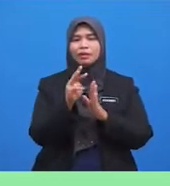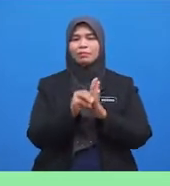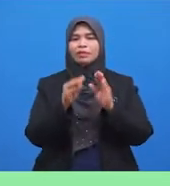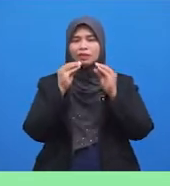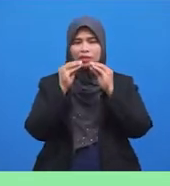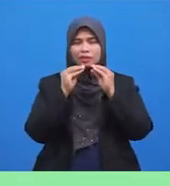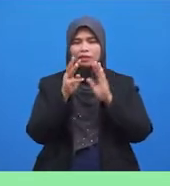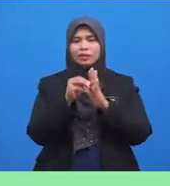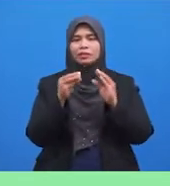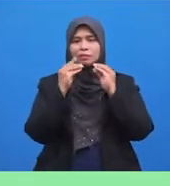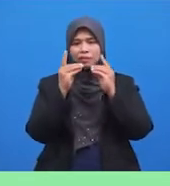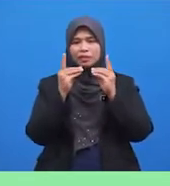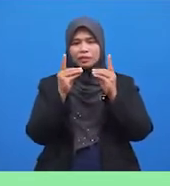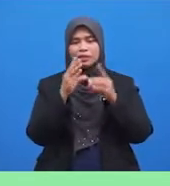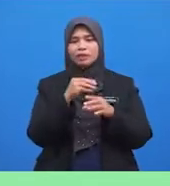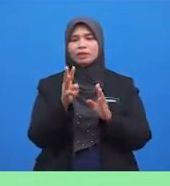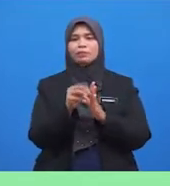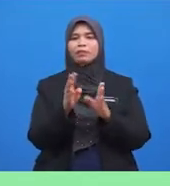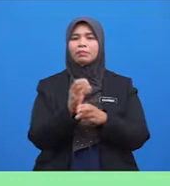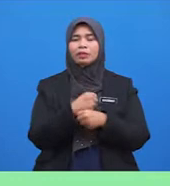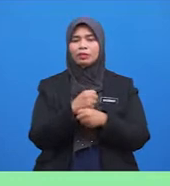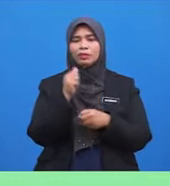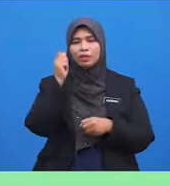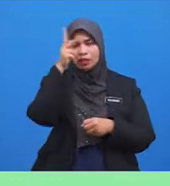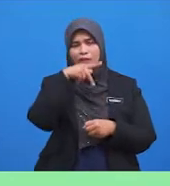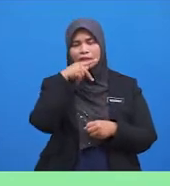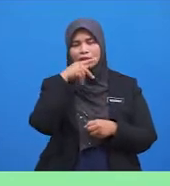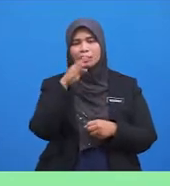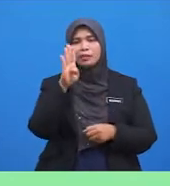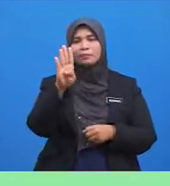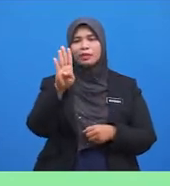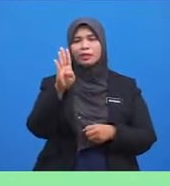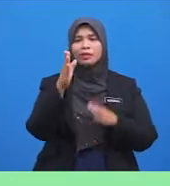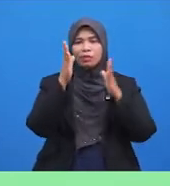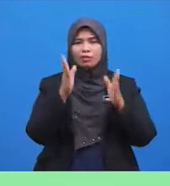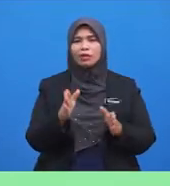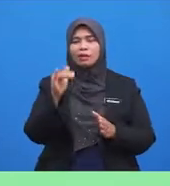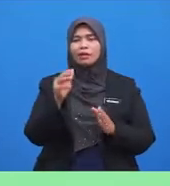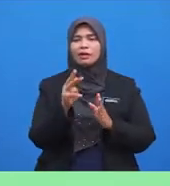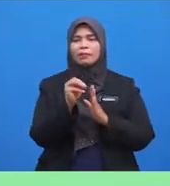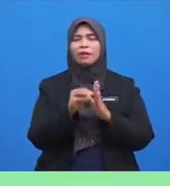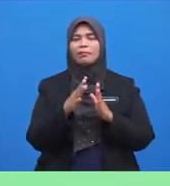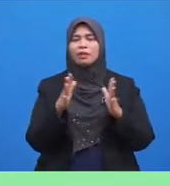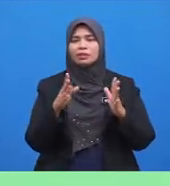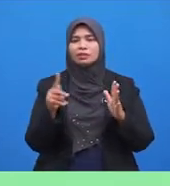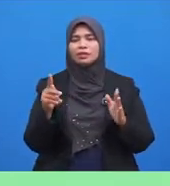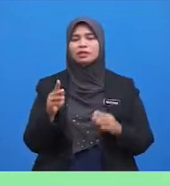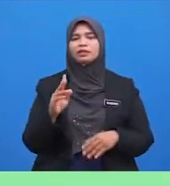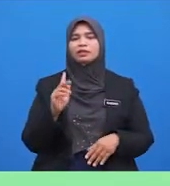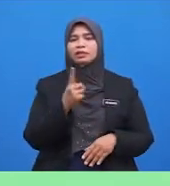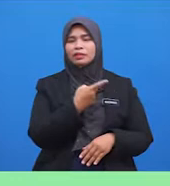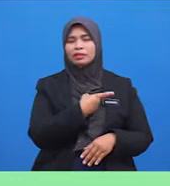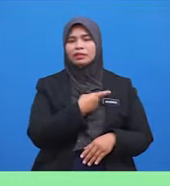mengajar, mendidik dan membentuk akhlak. B. Orang yang membesarkan kita.